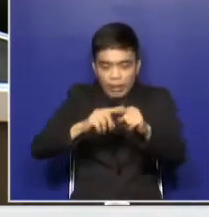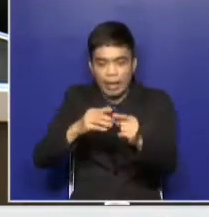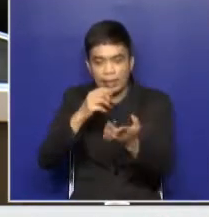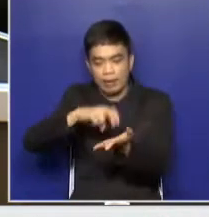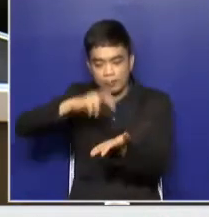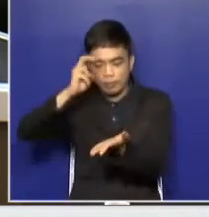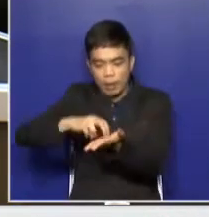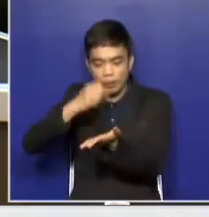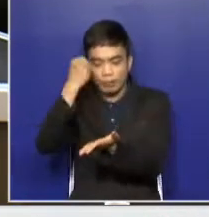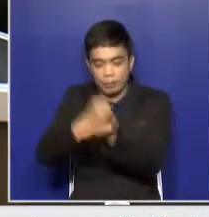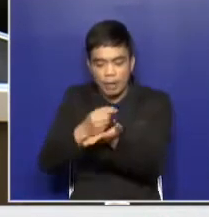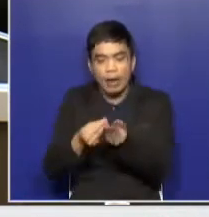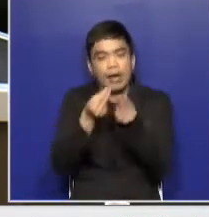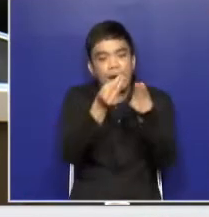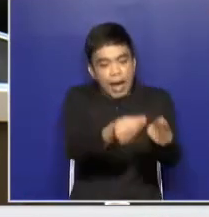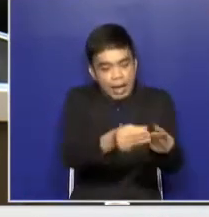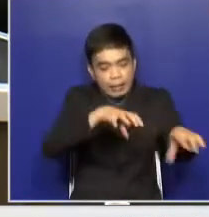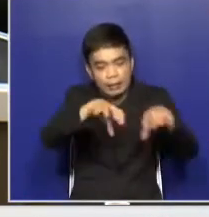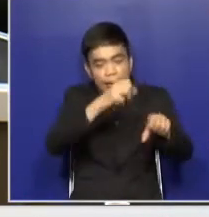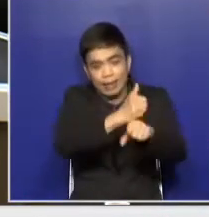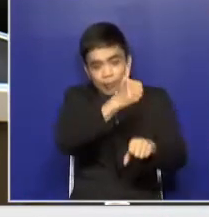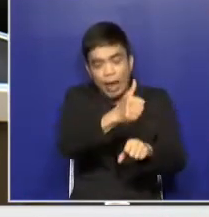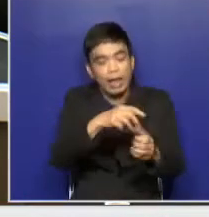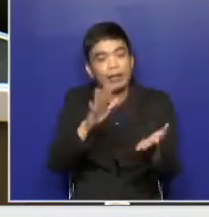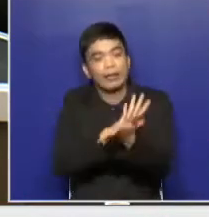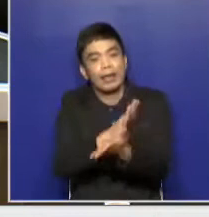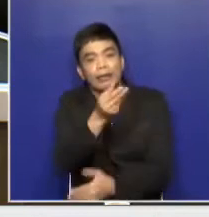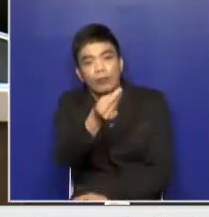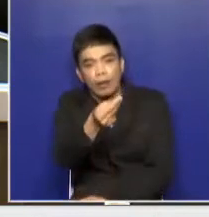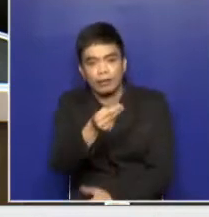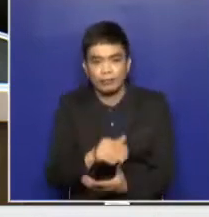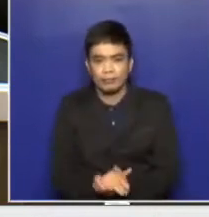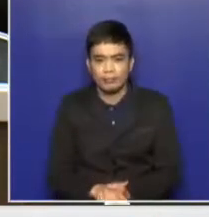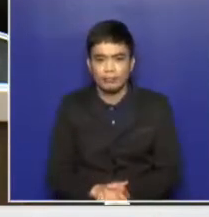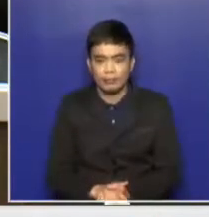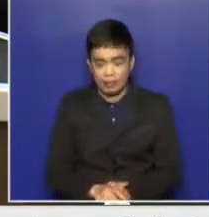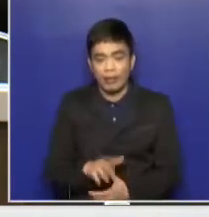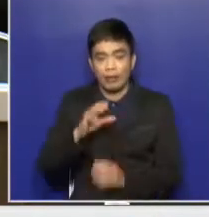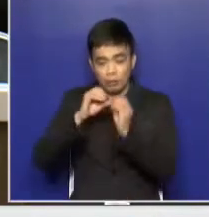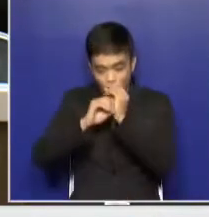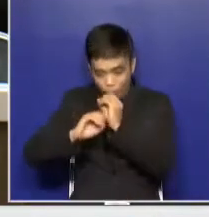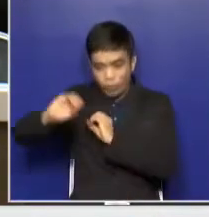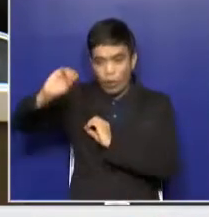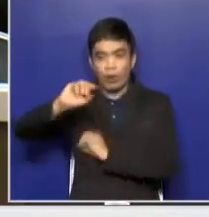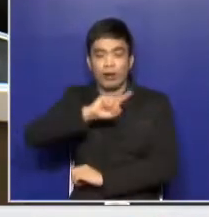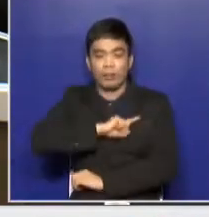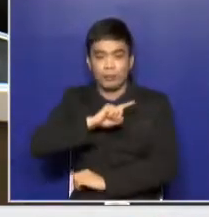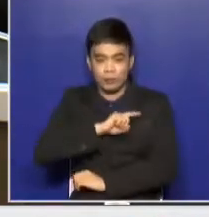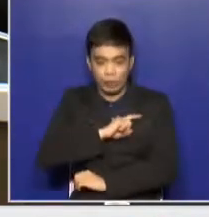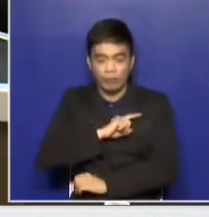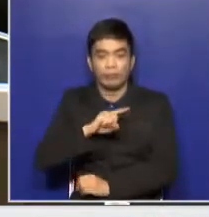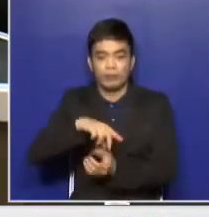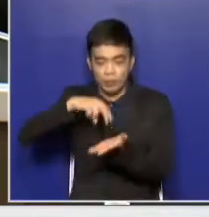กี่ใบผมอยากทราบครับในระยะเวลา9ปีที่ผ่านมาเนี่ยซึ่งหน้าที่ของกสทช.คือมาออกใบกำกับหรือใบอนุญ